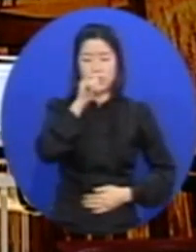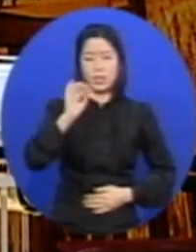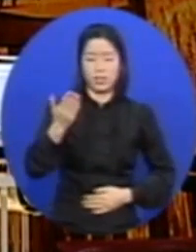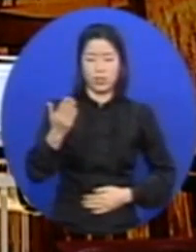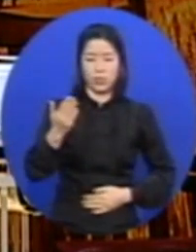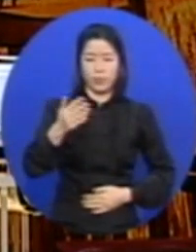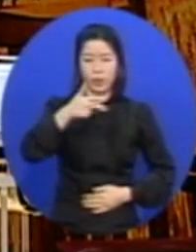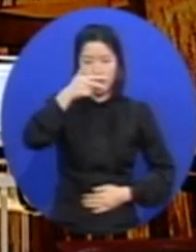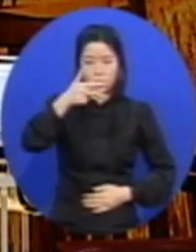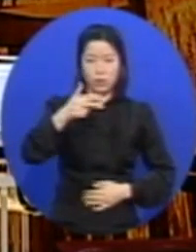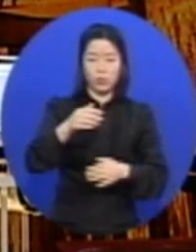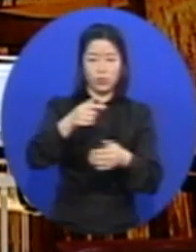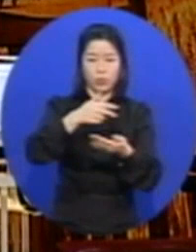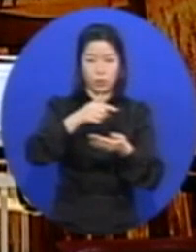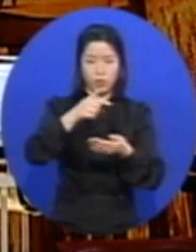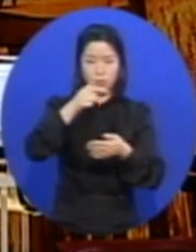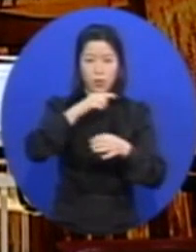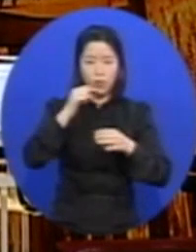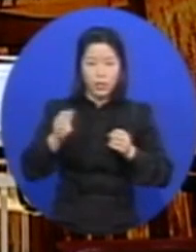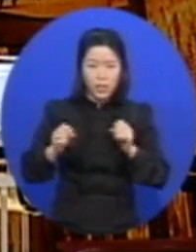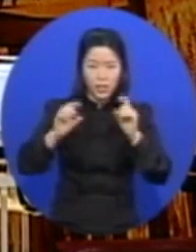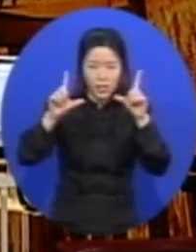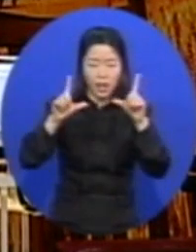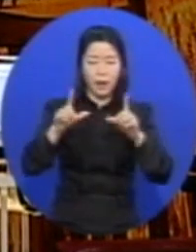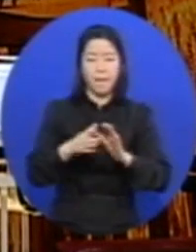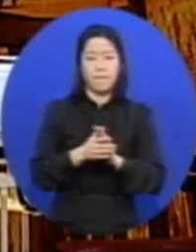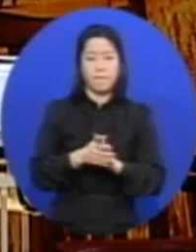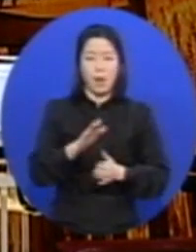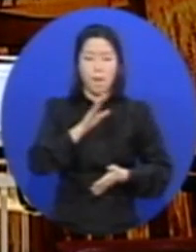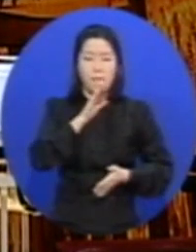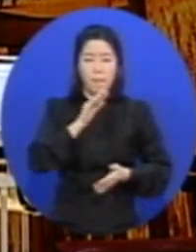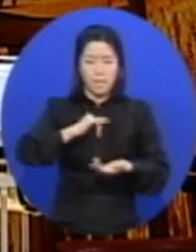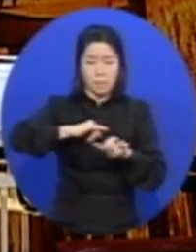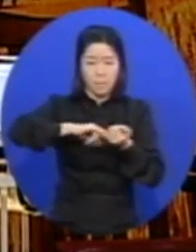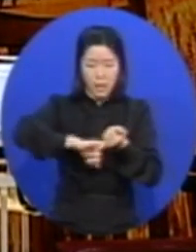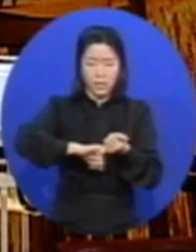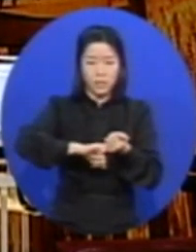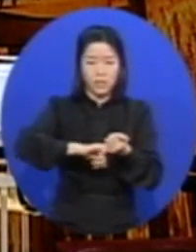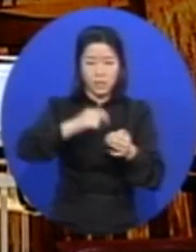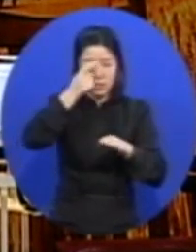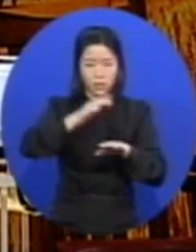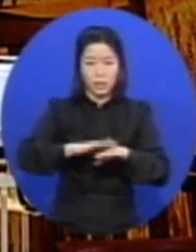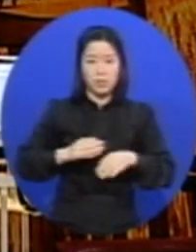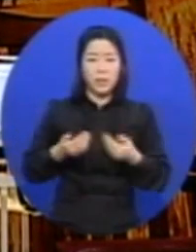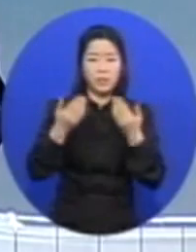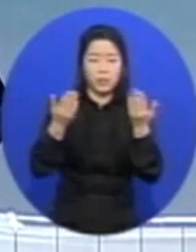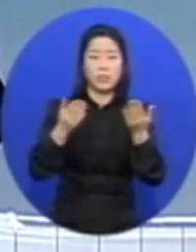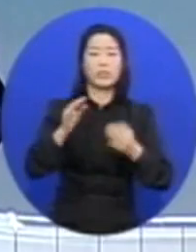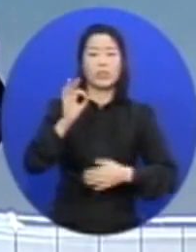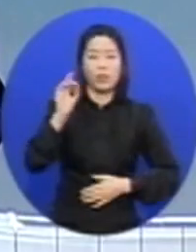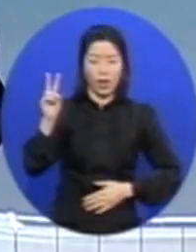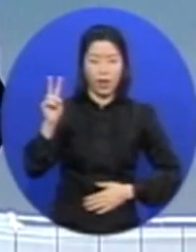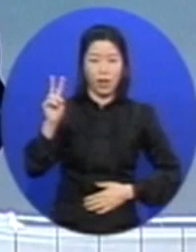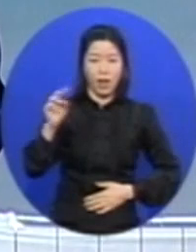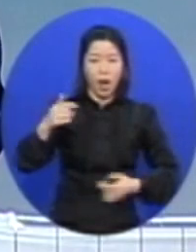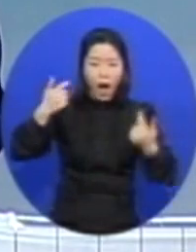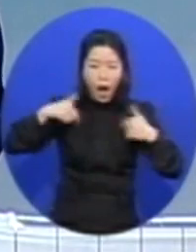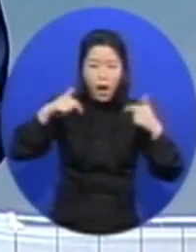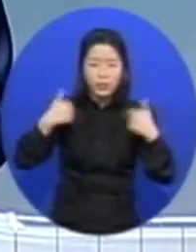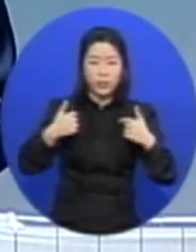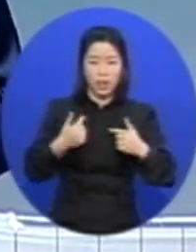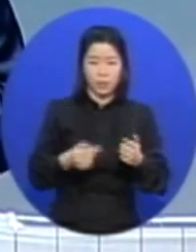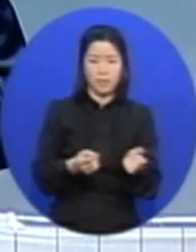하나님께 반드시 예배 드리는 거야 그러면 항상 우선순위를 거기에 두고